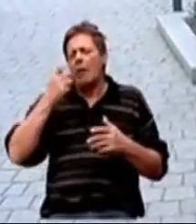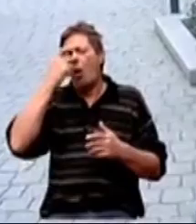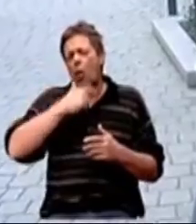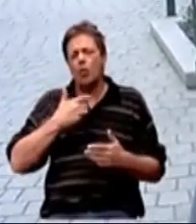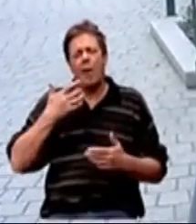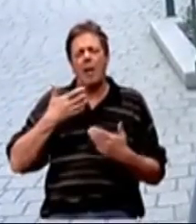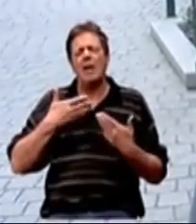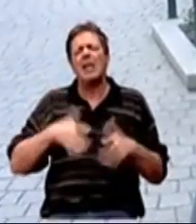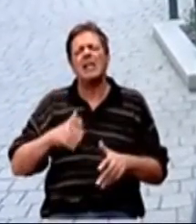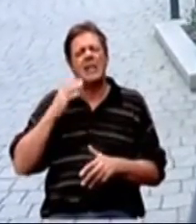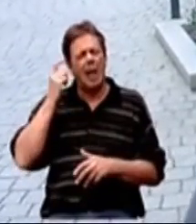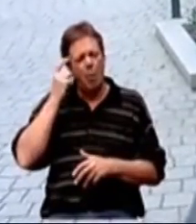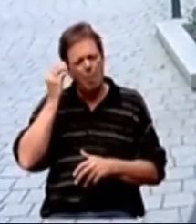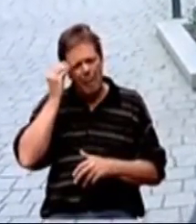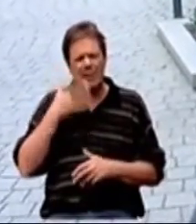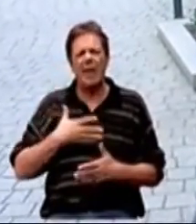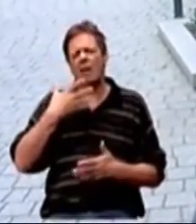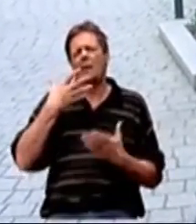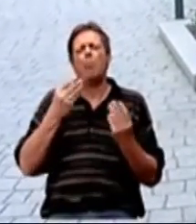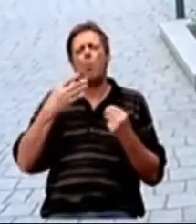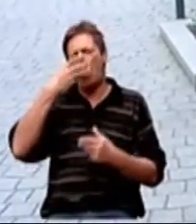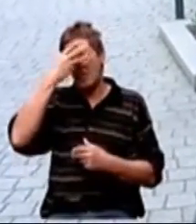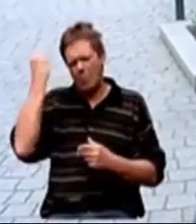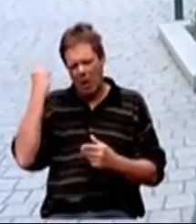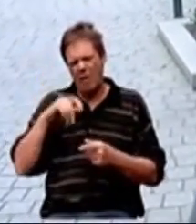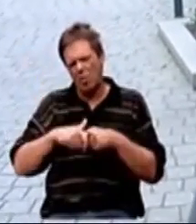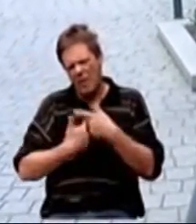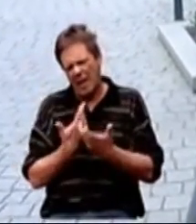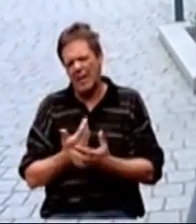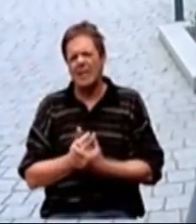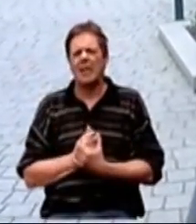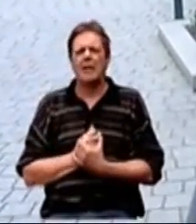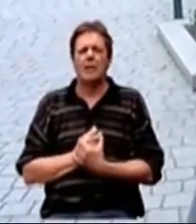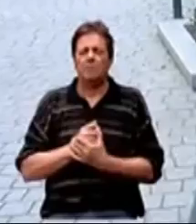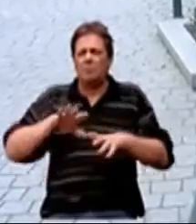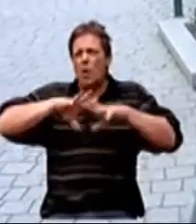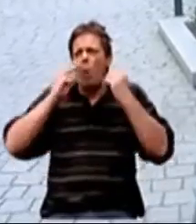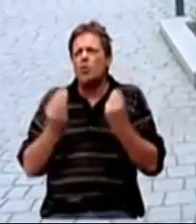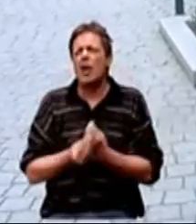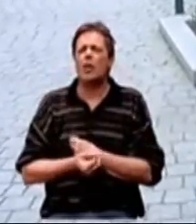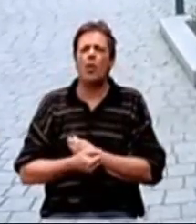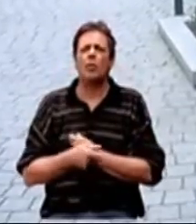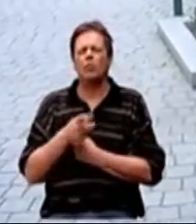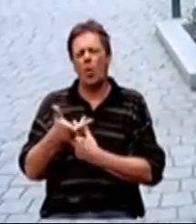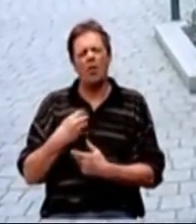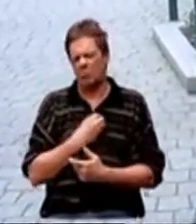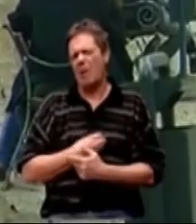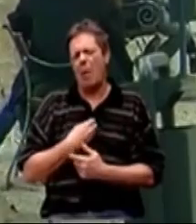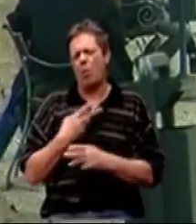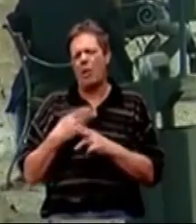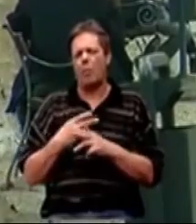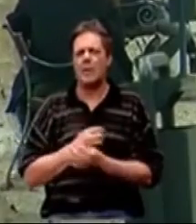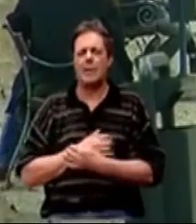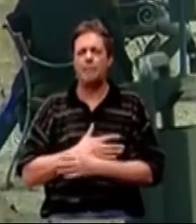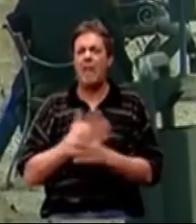osobe slabije pamte i zaboravljaju neke stvari. No, općenito je jako, jako, jako neugodna bolest.